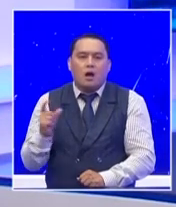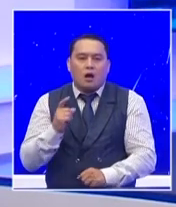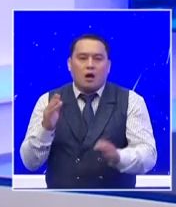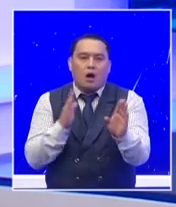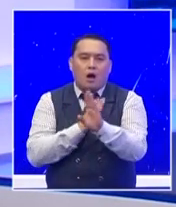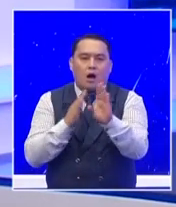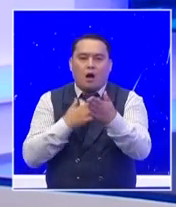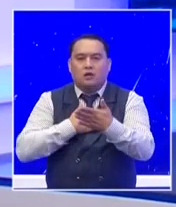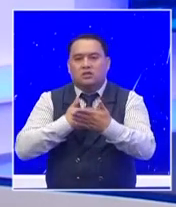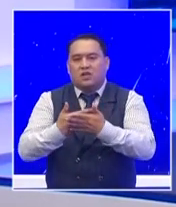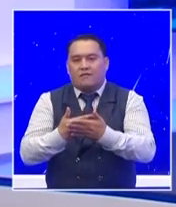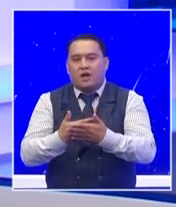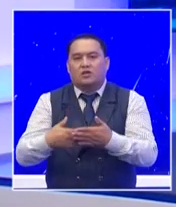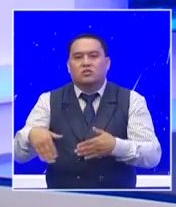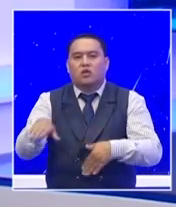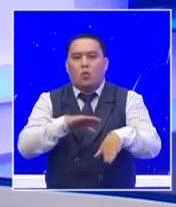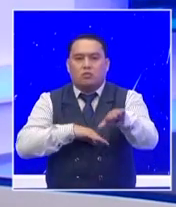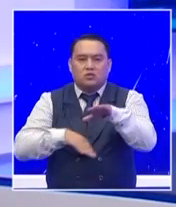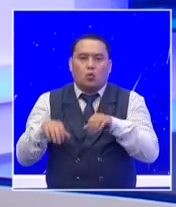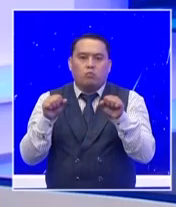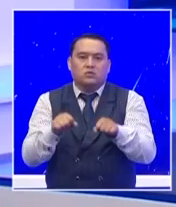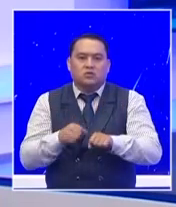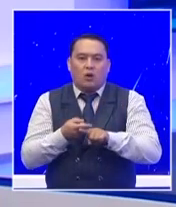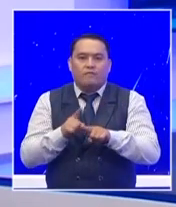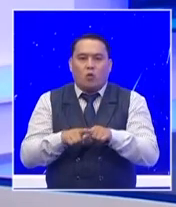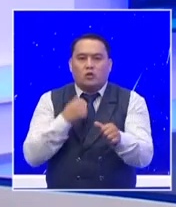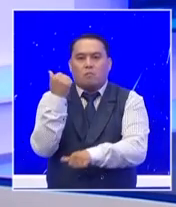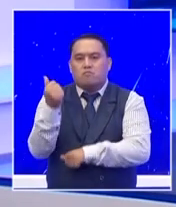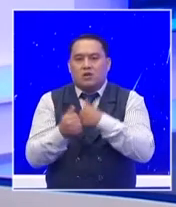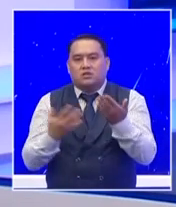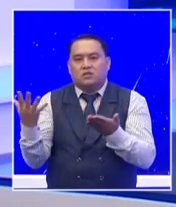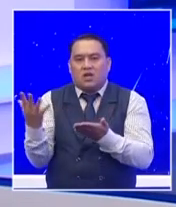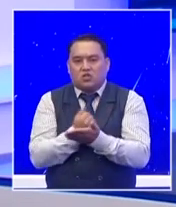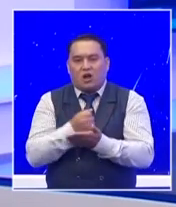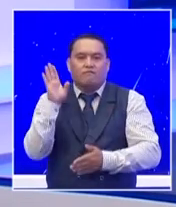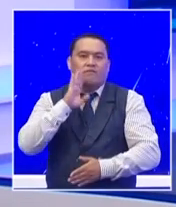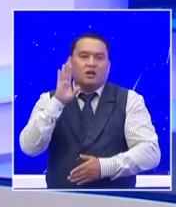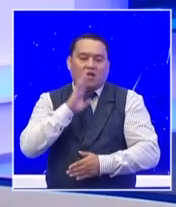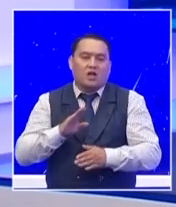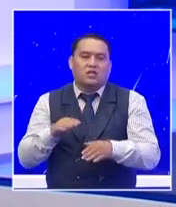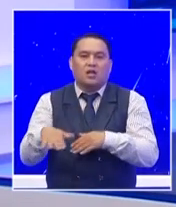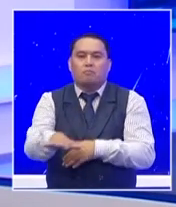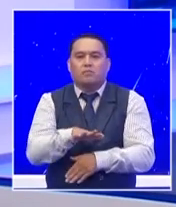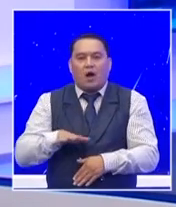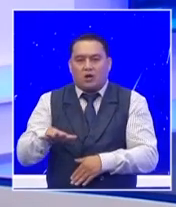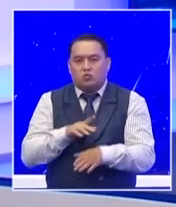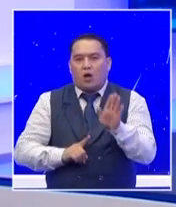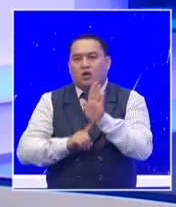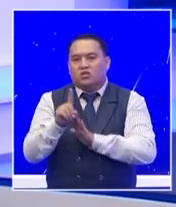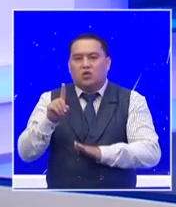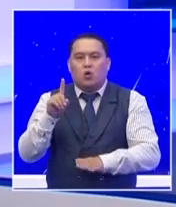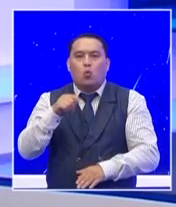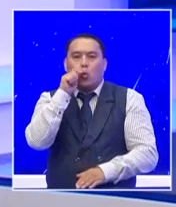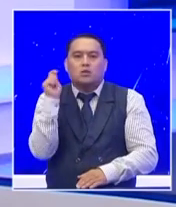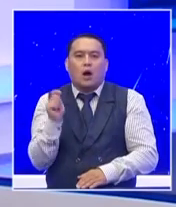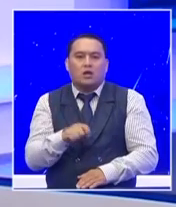Экоактивисты устроили заплыв по Тисе на плотах, материалы для которых они нашли здесь же, в воде и на берегах. Река берет начало на востоке